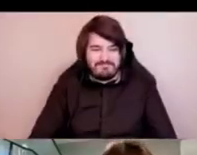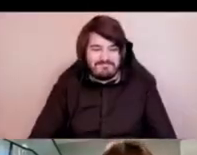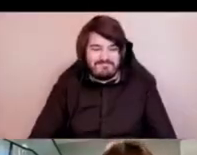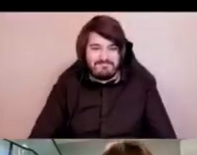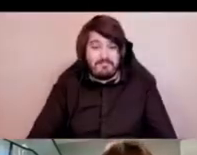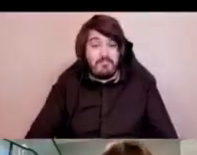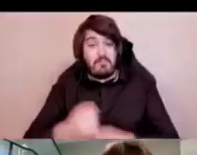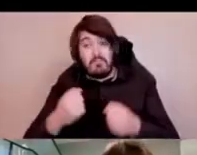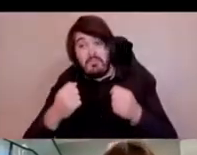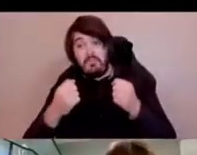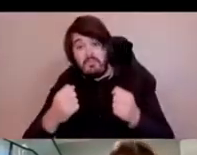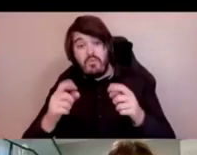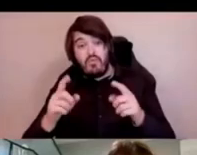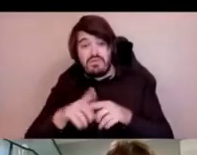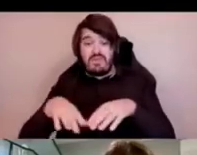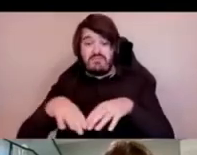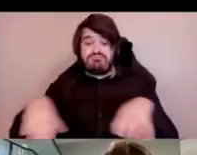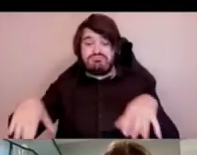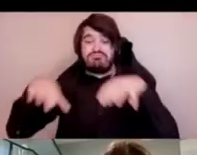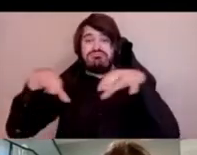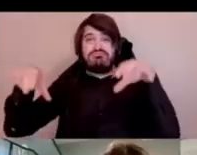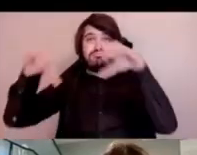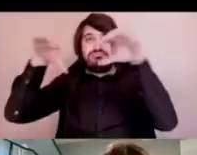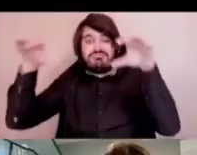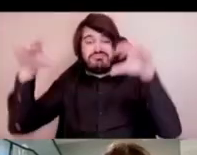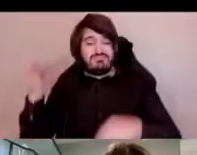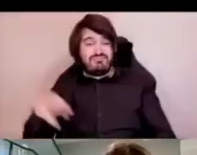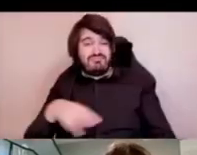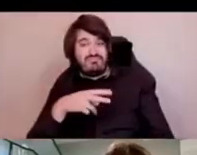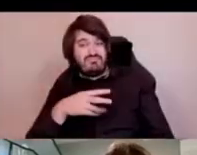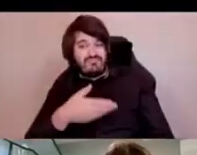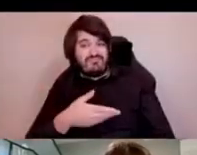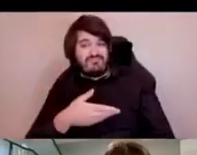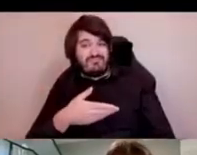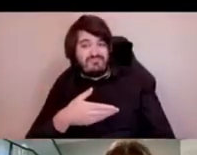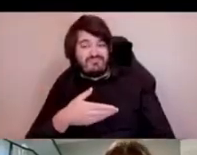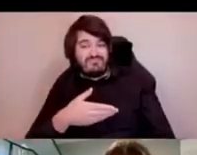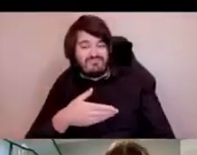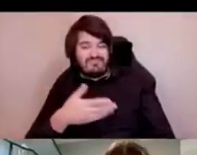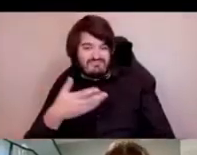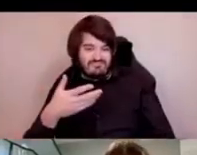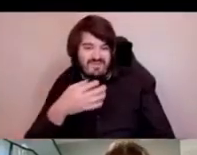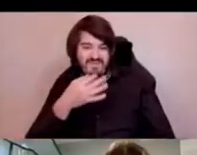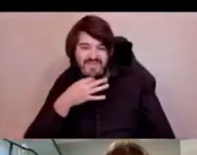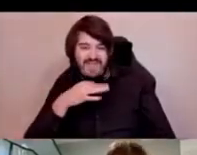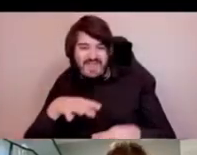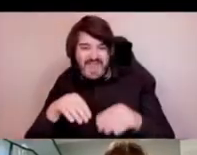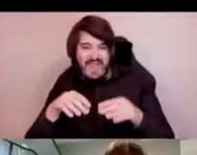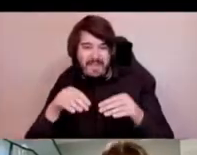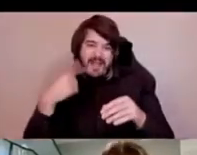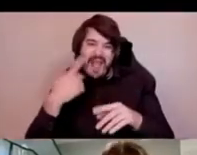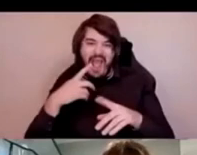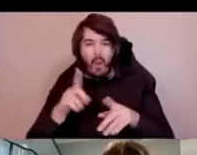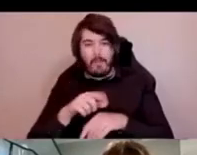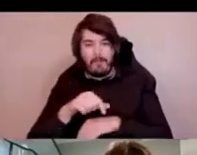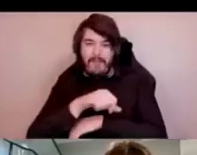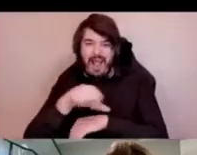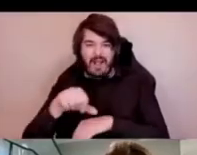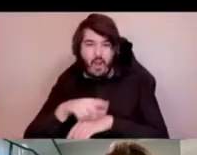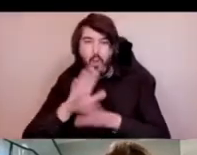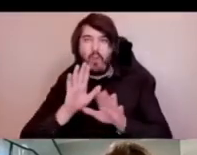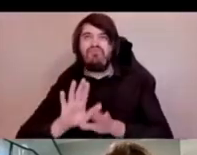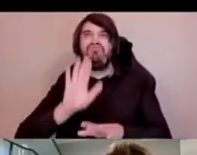Ou on peut cultiver en jardinière. Donc, on a un exemple ici de quelqu'un qui s'est installé ses fines herbes. On dirait un balcon, là. Donc,